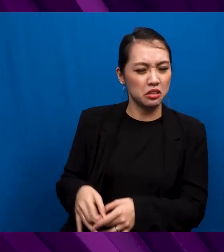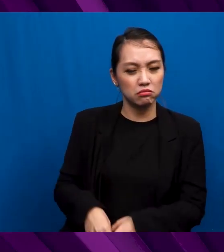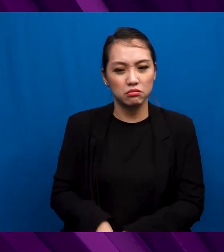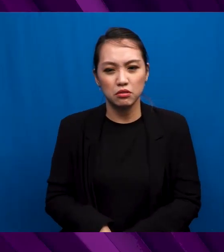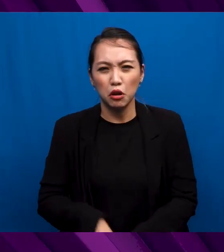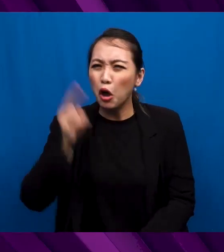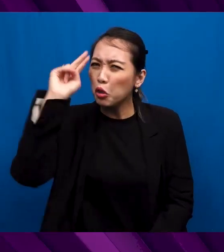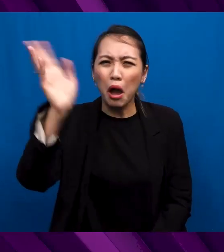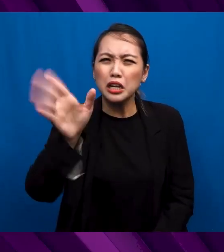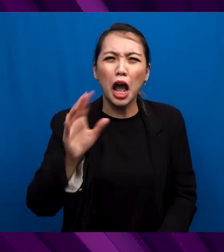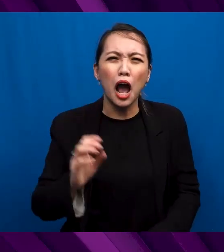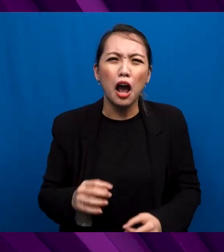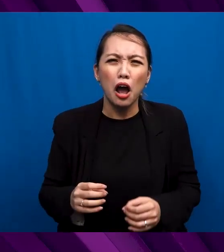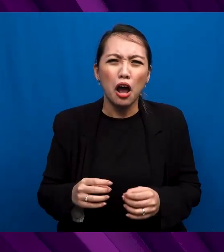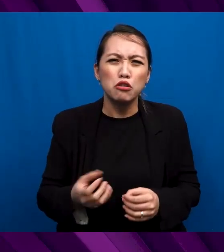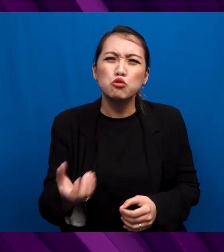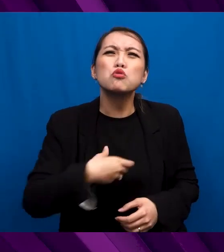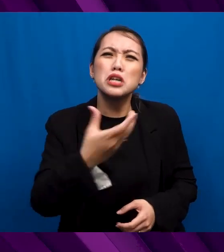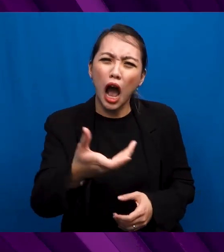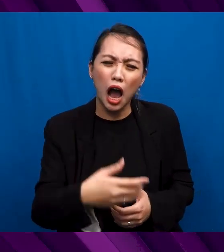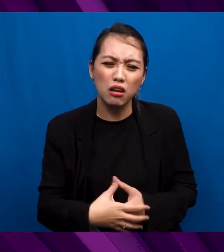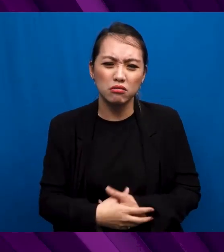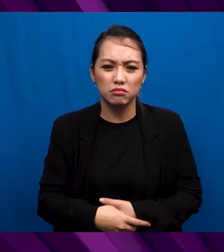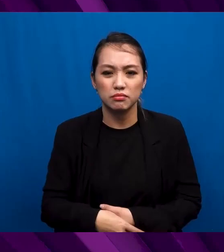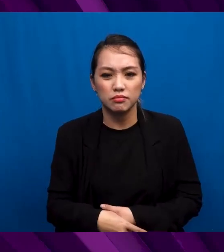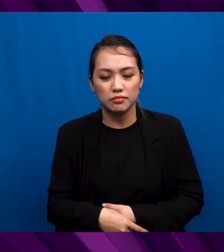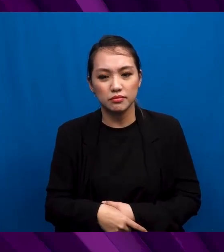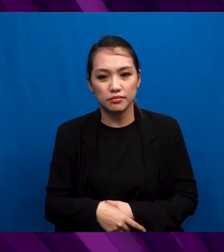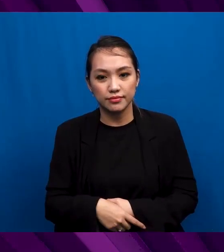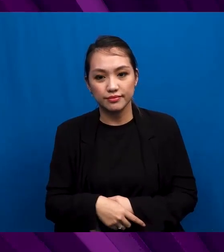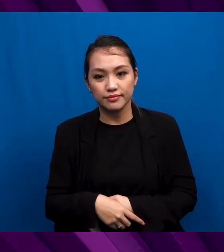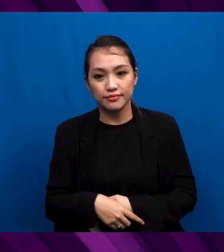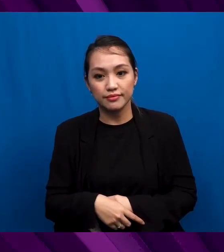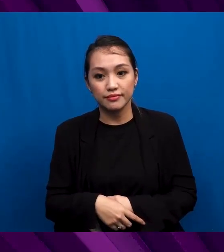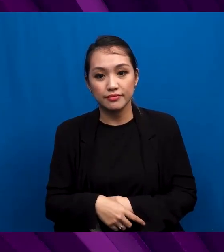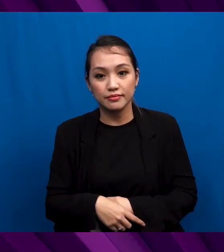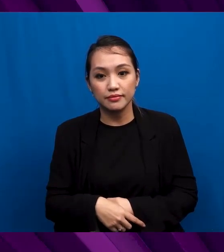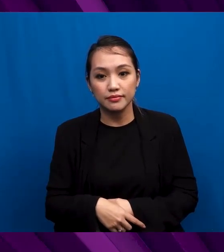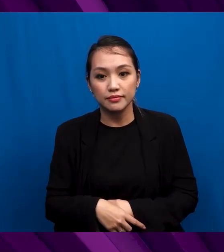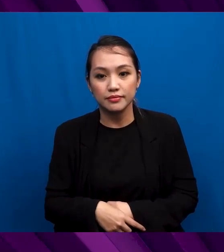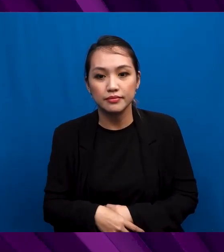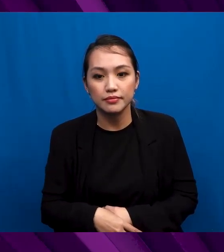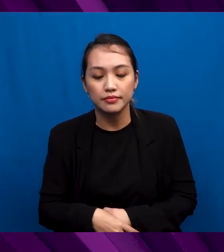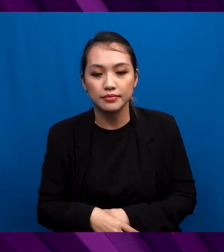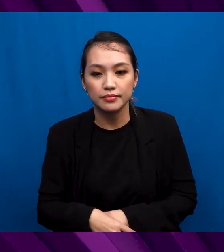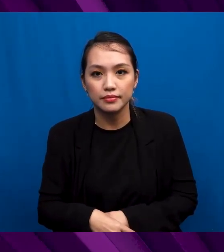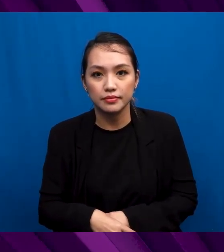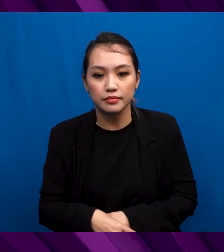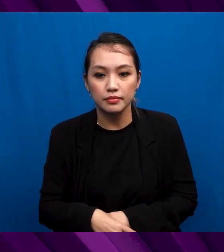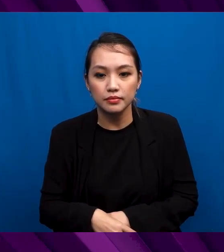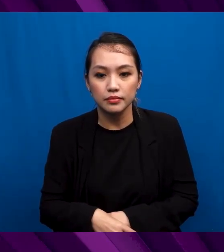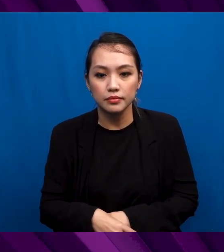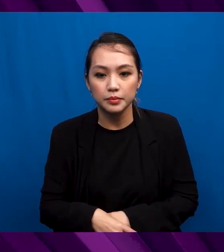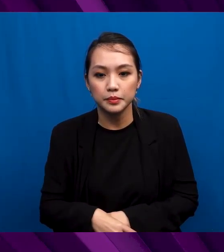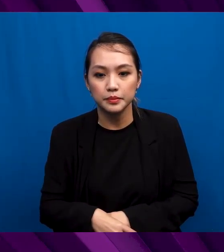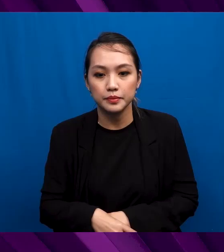dirinya sendiri dari warisan. Ya, jangankan manusia. Kita bisa menghapus nama kita loh. Saya nggak